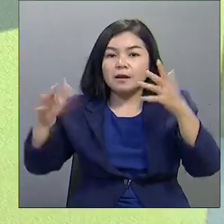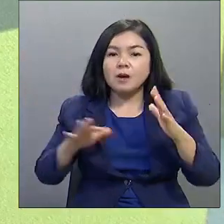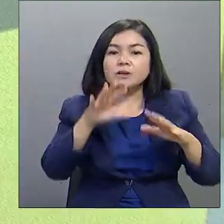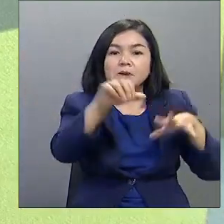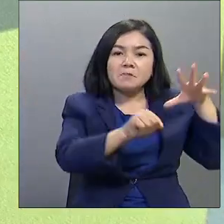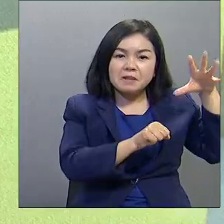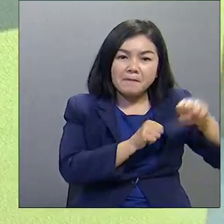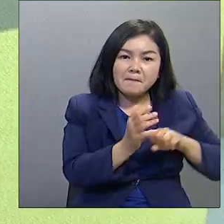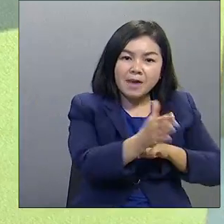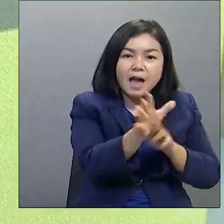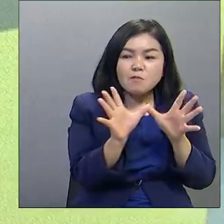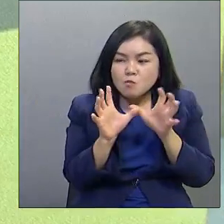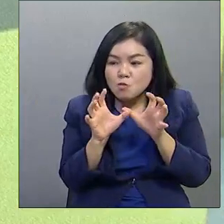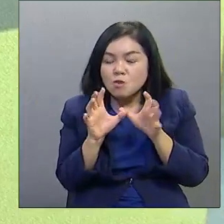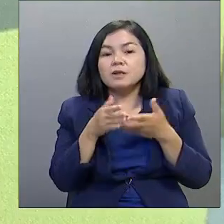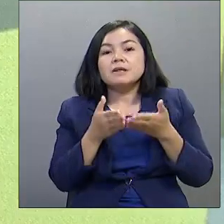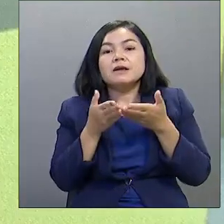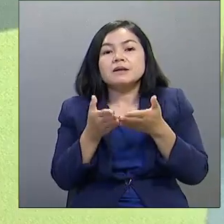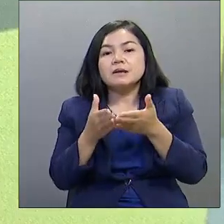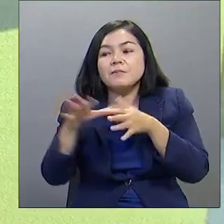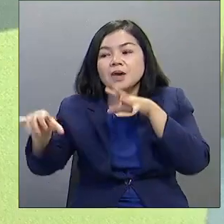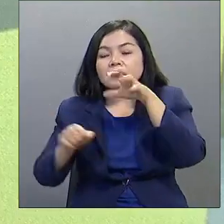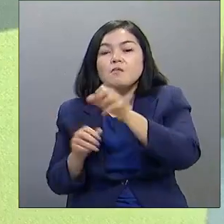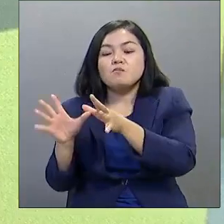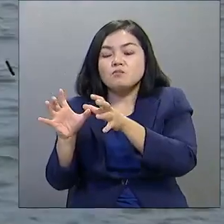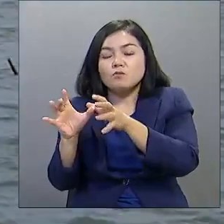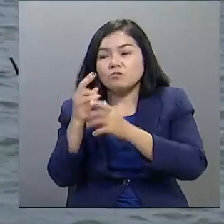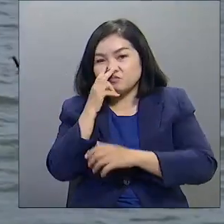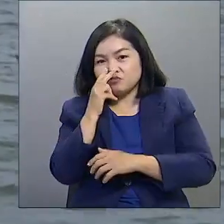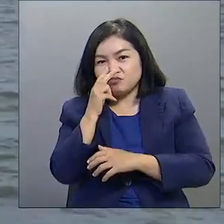เนี่ยเขาก็เอาเรือออกไปหาปูม้ากันไปชมกันค่ะ